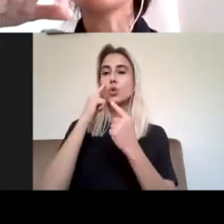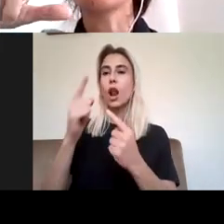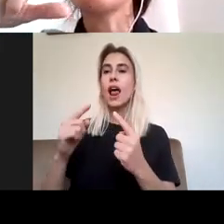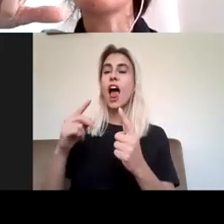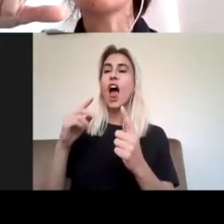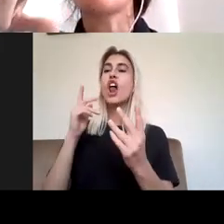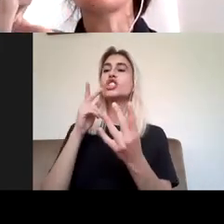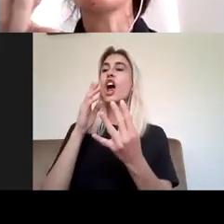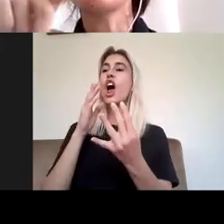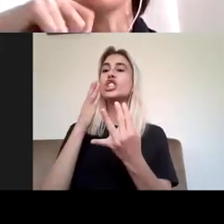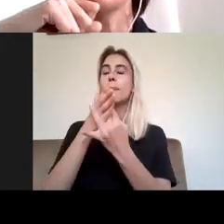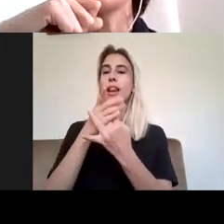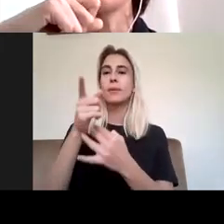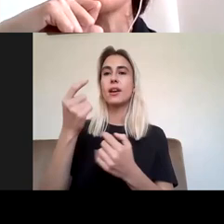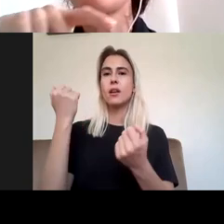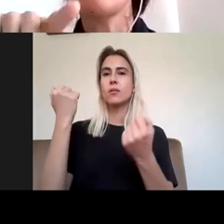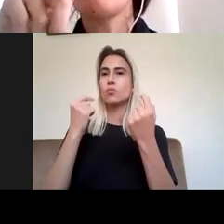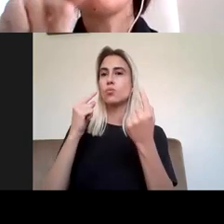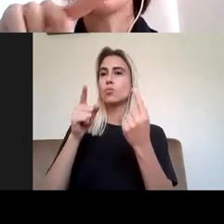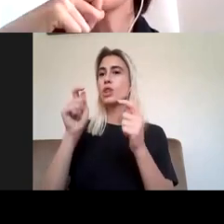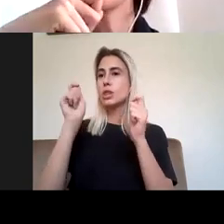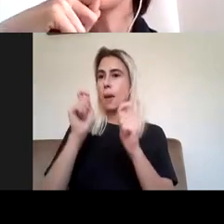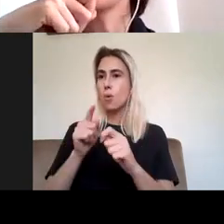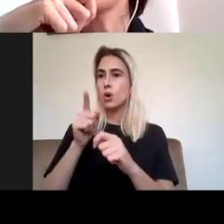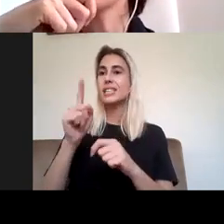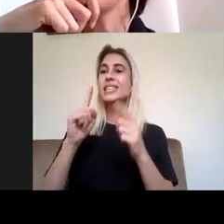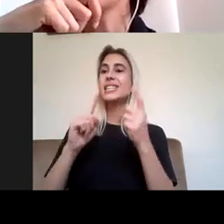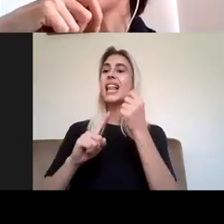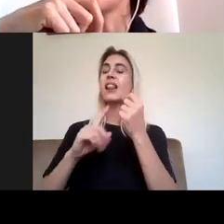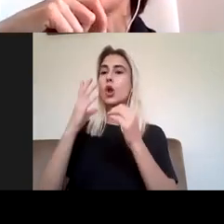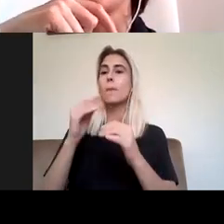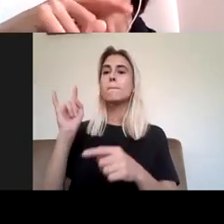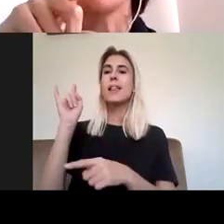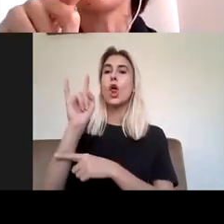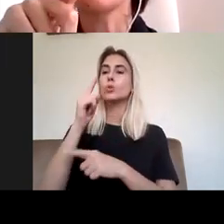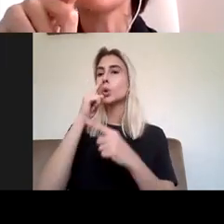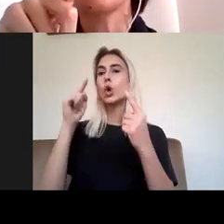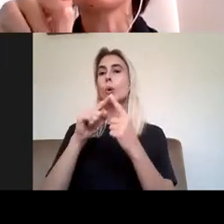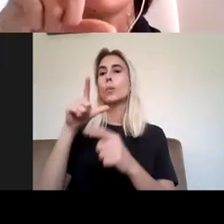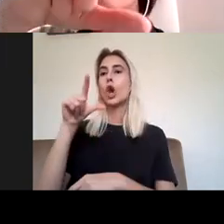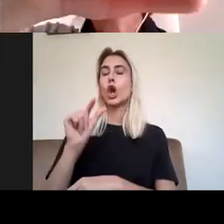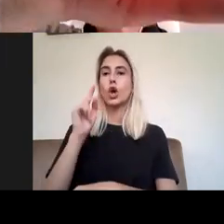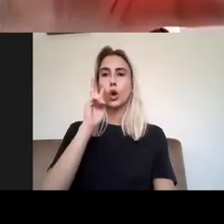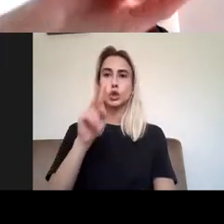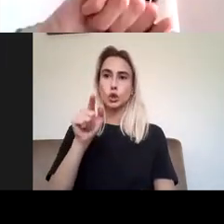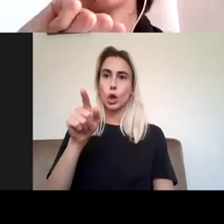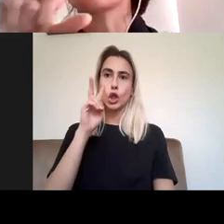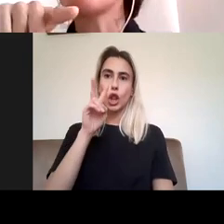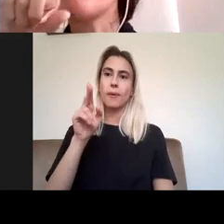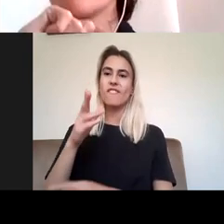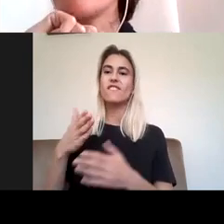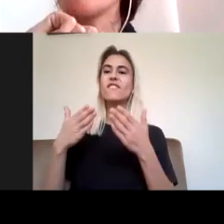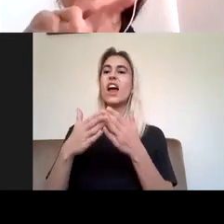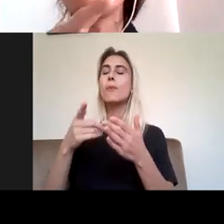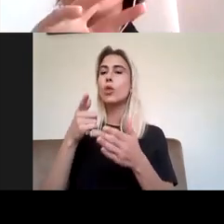ilgili çalışmayı yapıyorlar. Burada istatistik olarak metrobüs %100 uyumlu olarak görünüyor. Gördüğünüz gibi bakın, feribot, metrobüs,